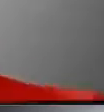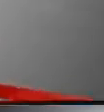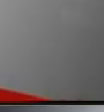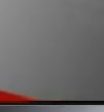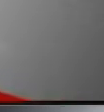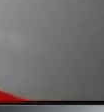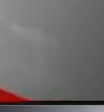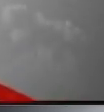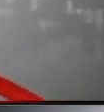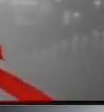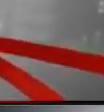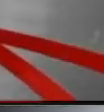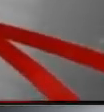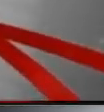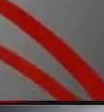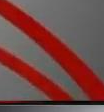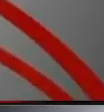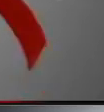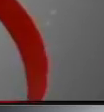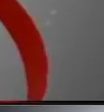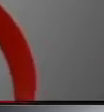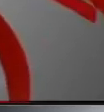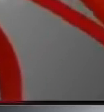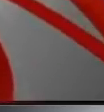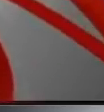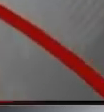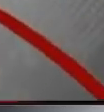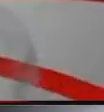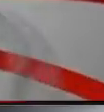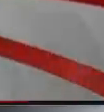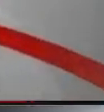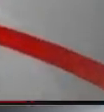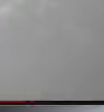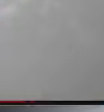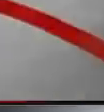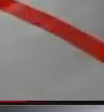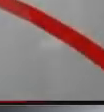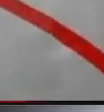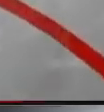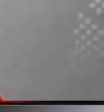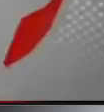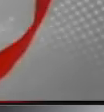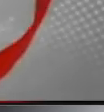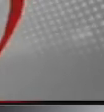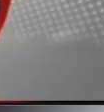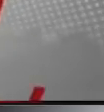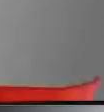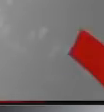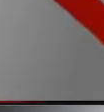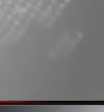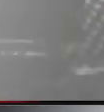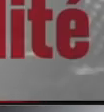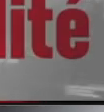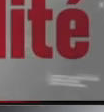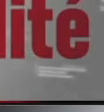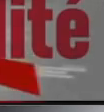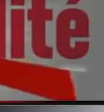Oubliez partager like channel aussi channel pour lui faire sauve les en la caille c'est en la caille peuple allez ça va bon Dieu bénisse nous.